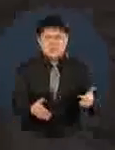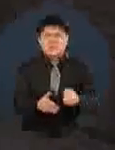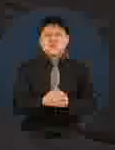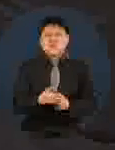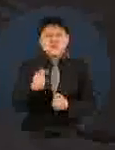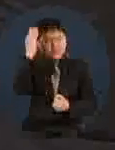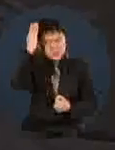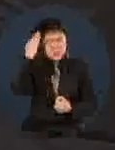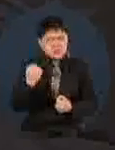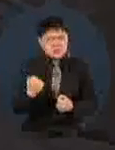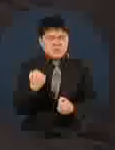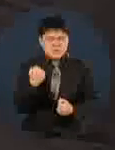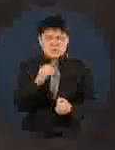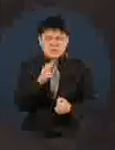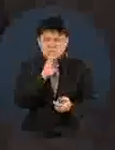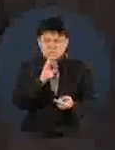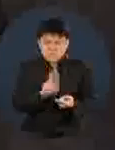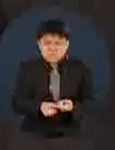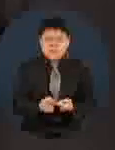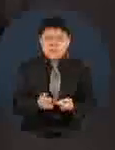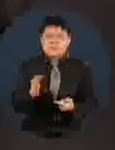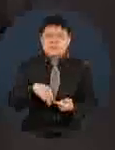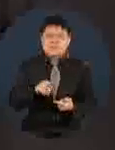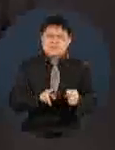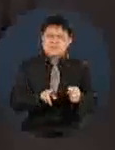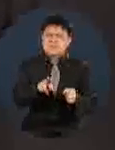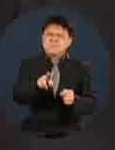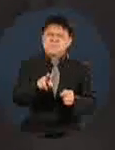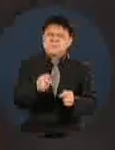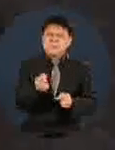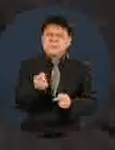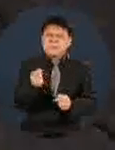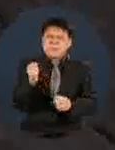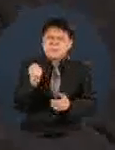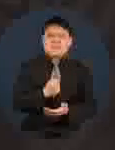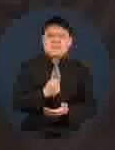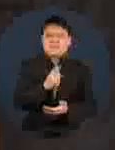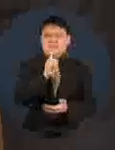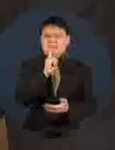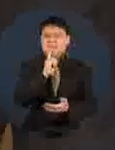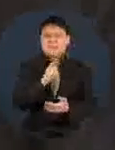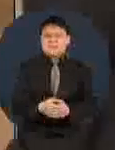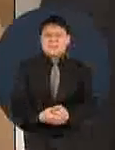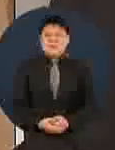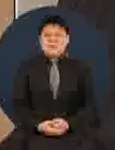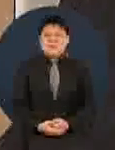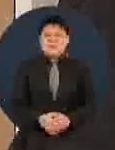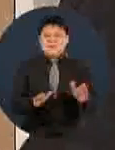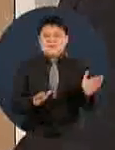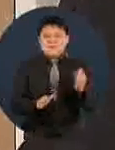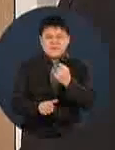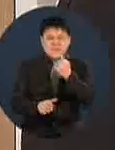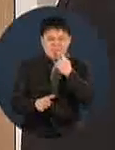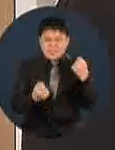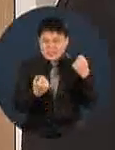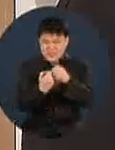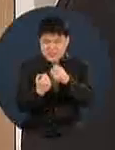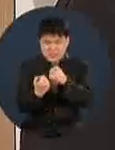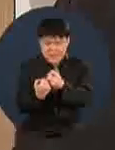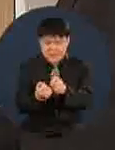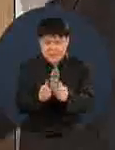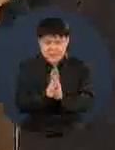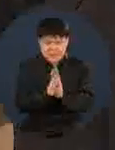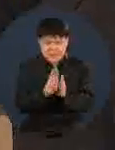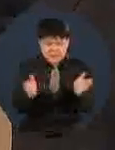건 당연한 건데요. 자, 여기서 있는 소리 좀 발이 느렸습니다. 자 여기서부터 이제 백의 반격이 네, 시작되는데요. 백이